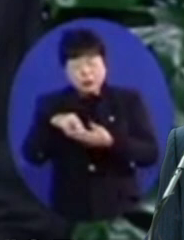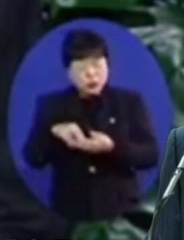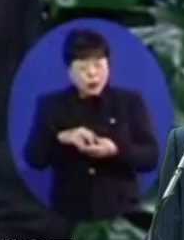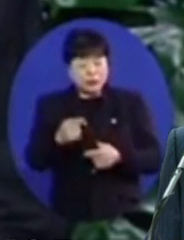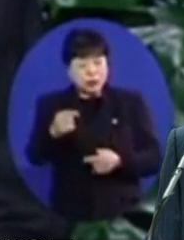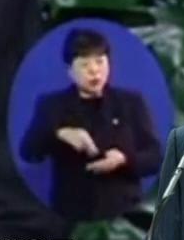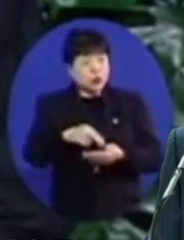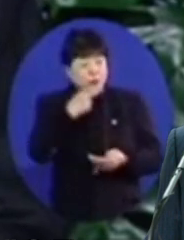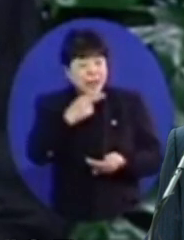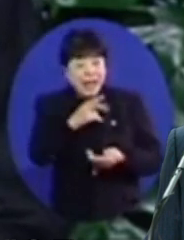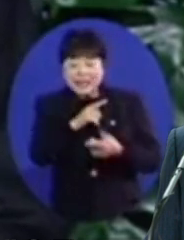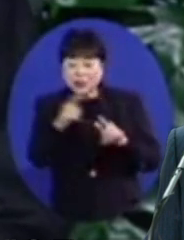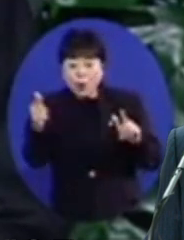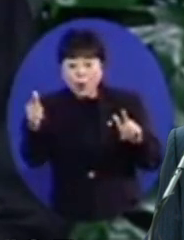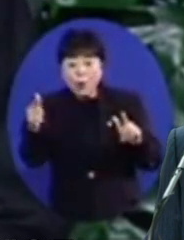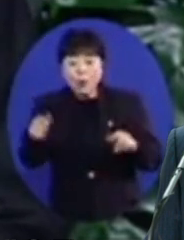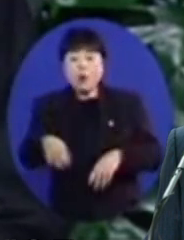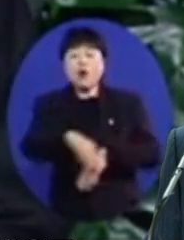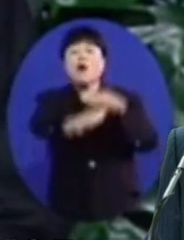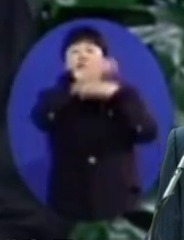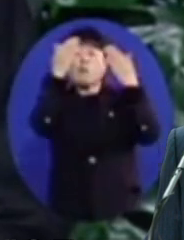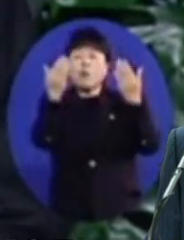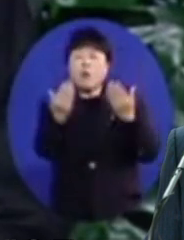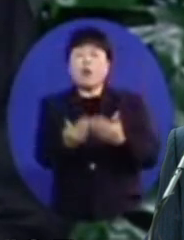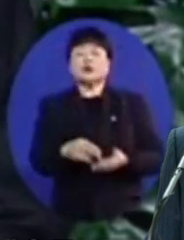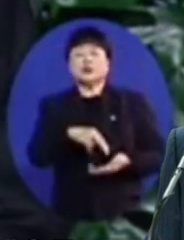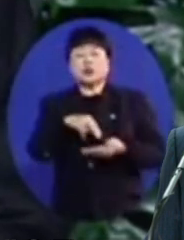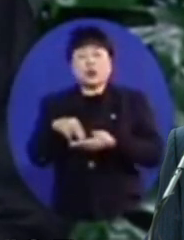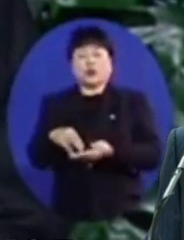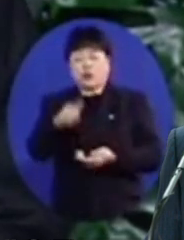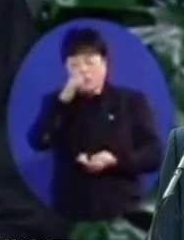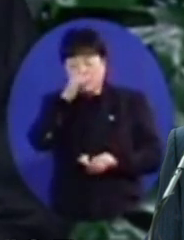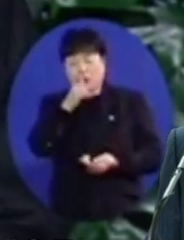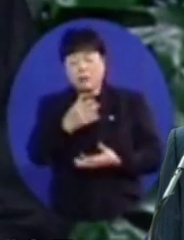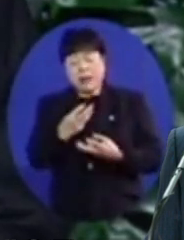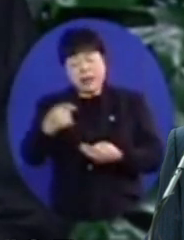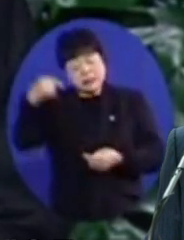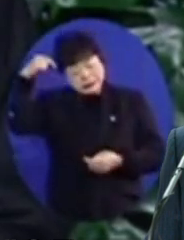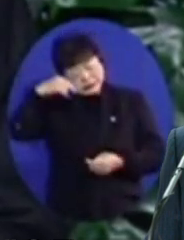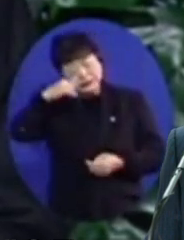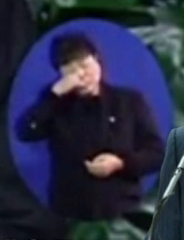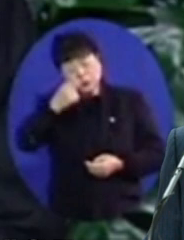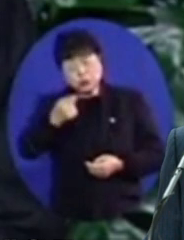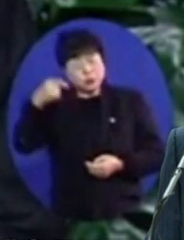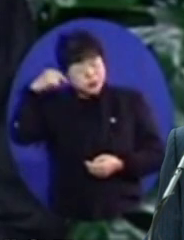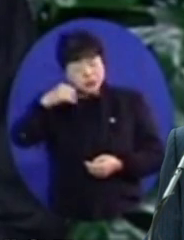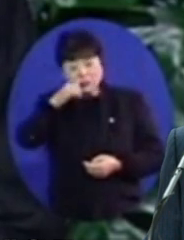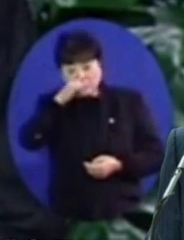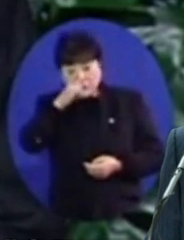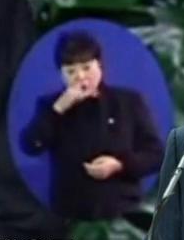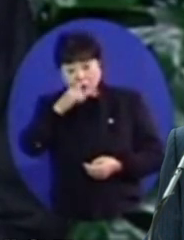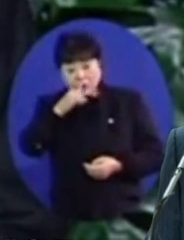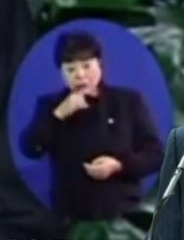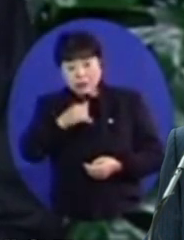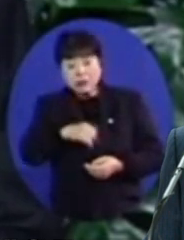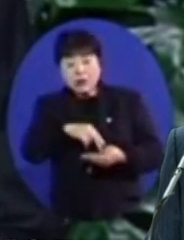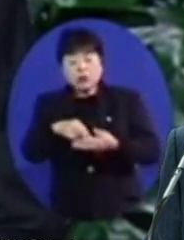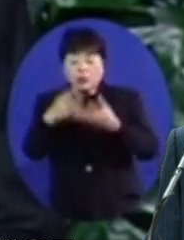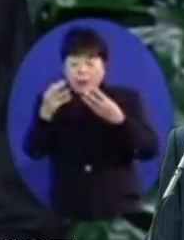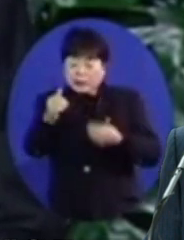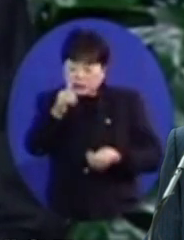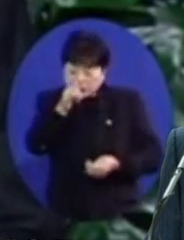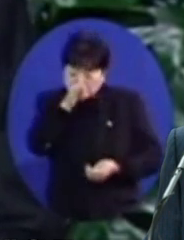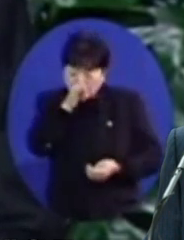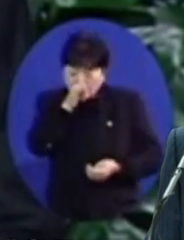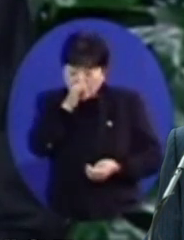않다 그러지 않습니다 고독함을 나는 더 많이 느끼고 덜 느끼는지 모르겠습니다 더 많은 고독을 당하고 덜